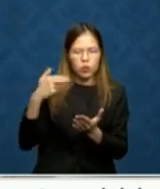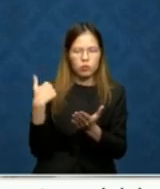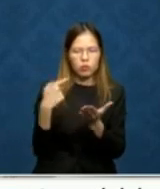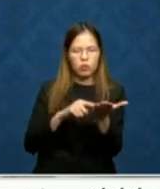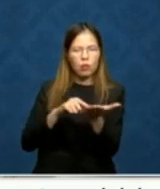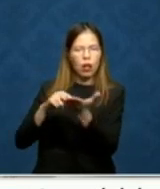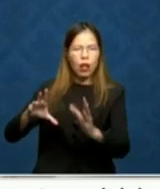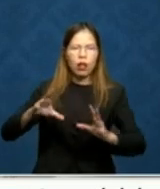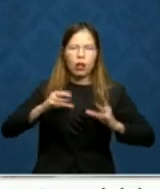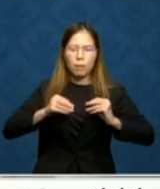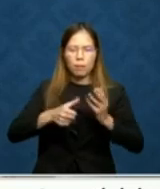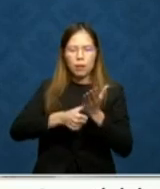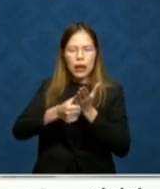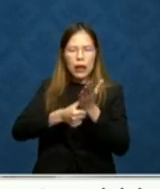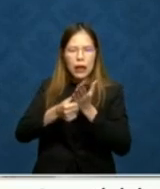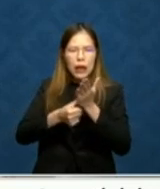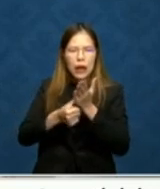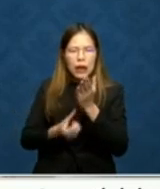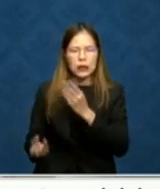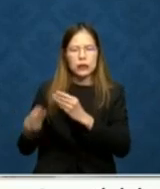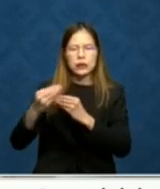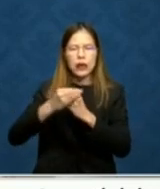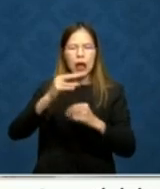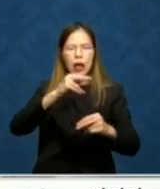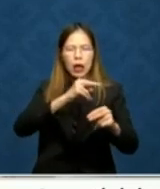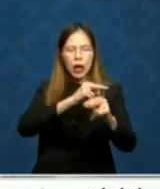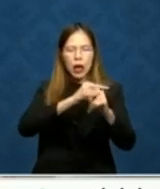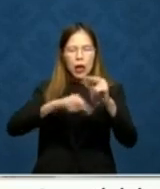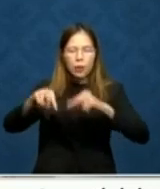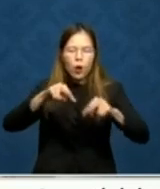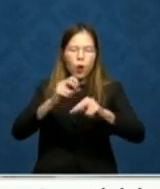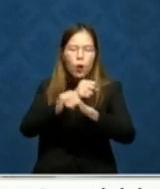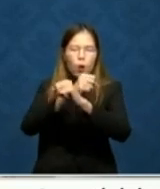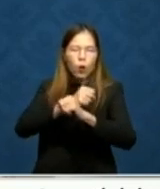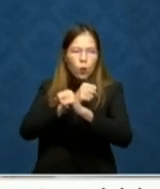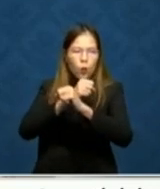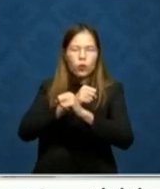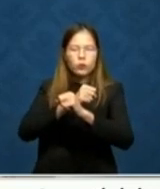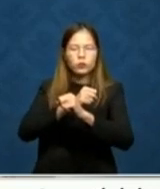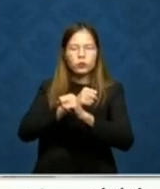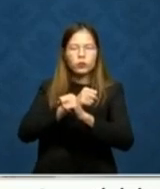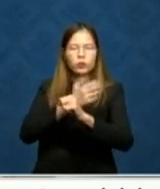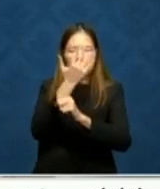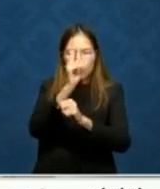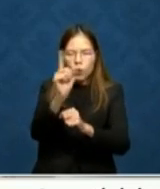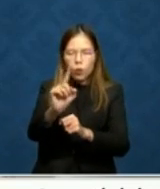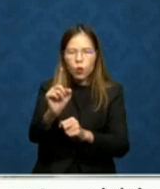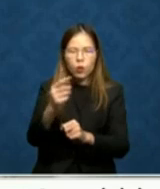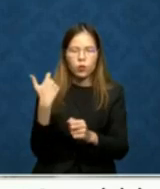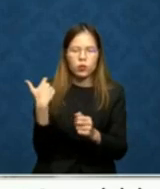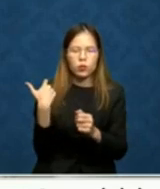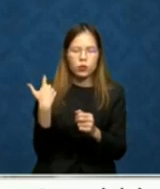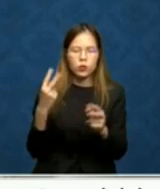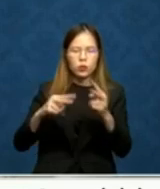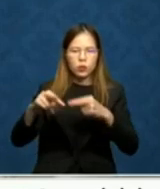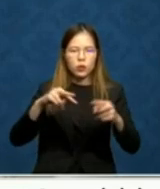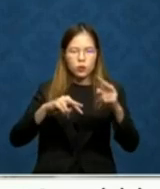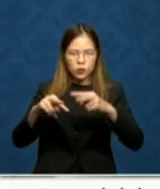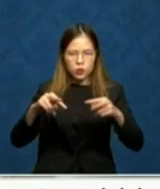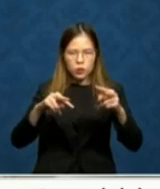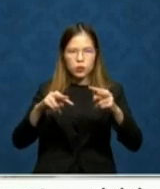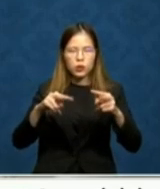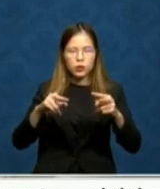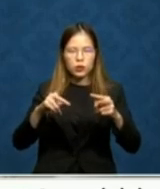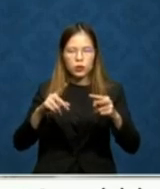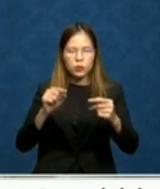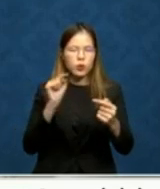ปแก้ไขในประเด็นที่ครอบคลุมให้กับเข้าทุกยุคทุกสมัยเพื่อ ให้ครอบคลุมและเพื่อ